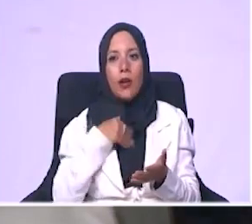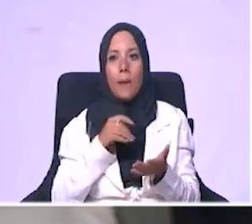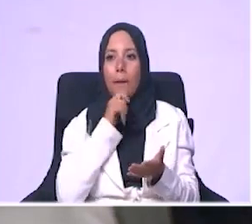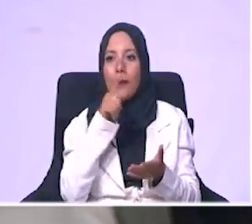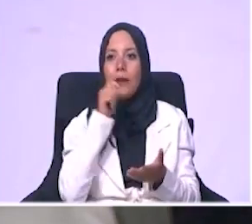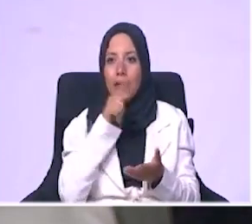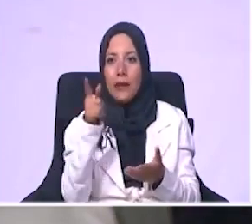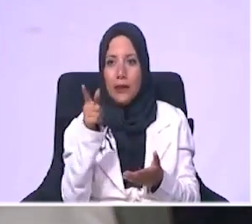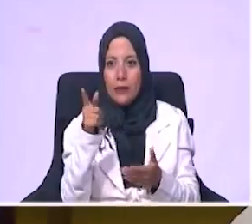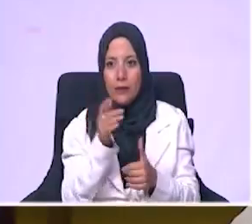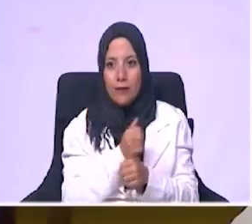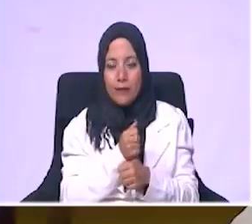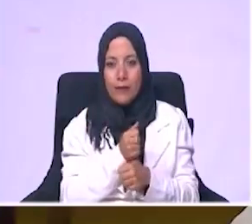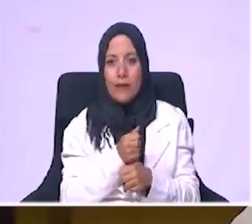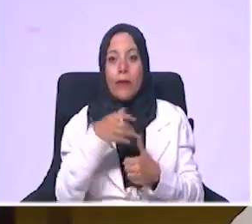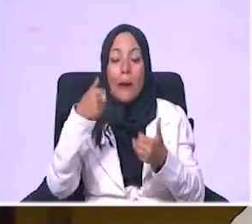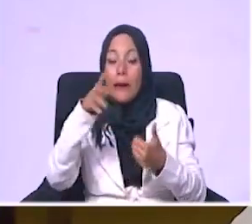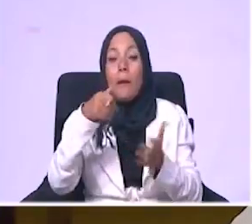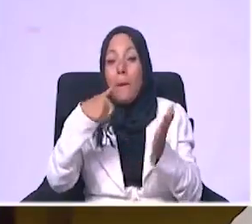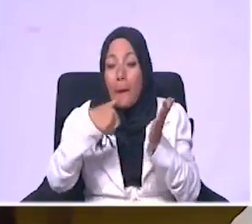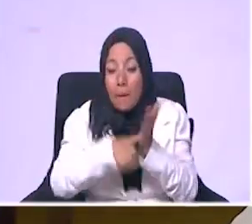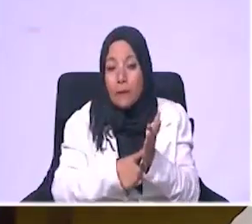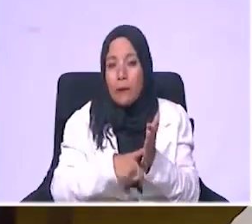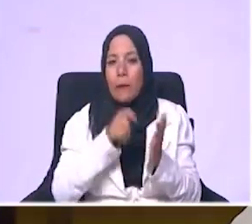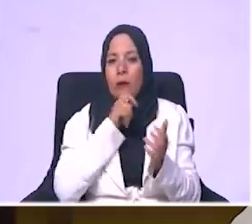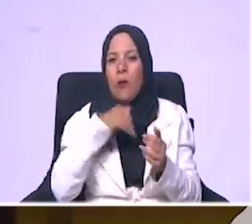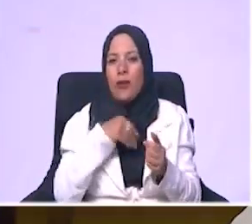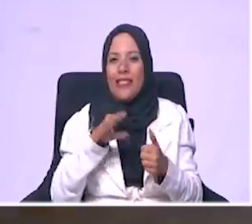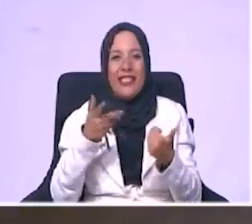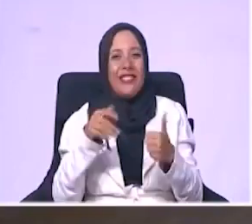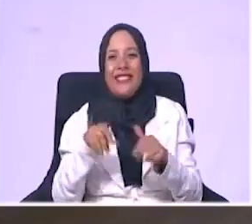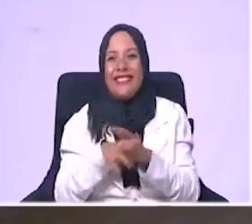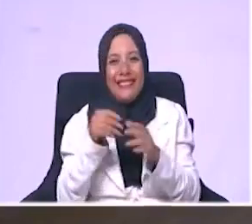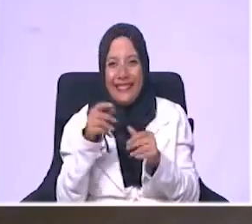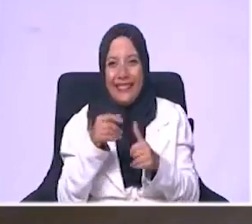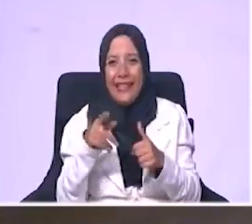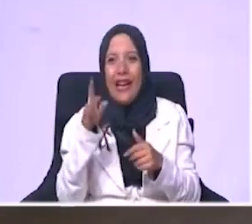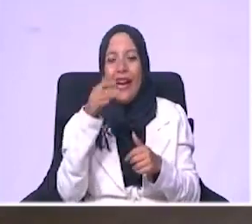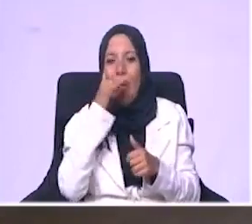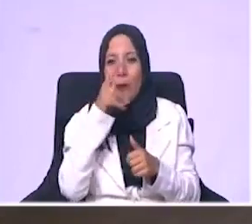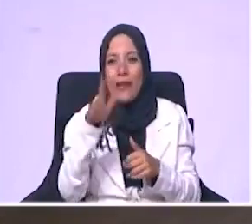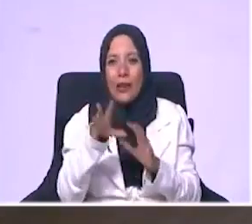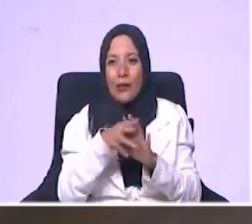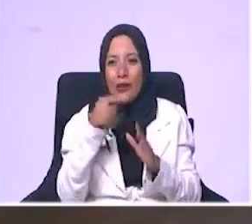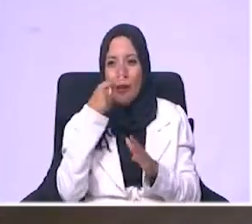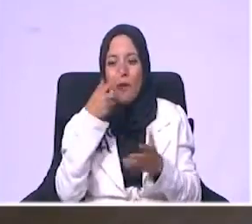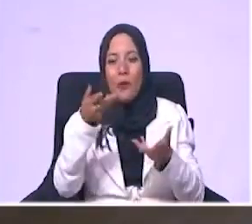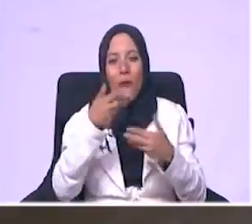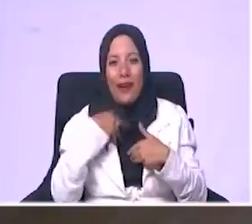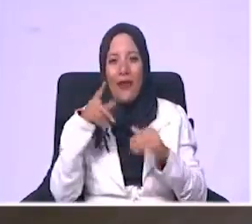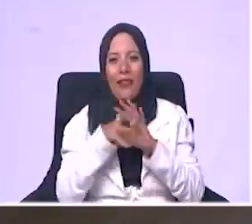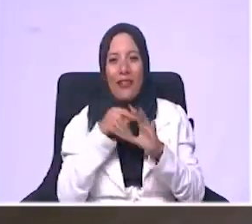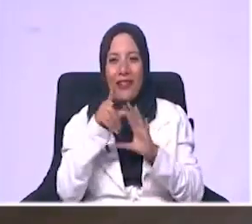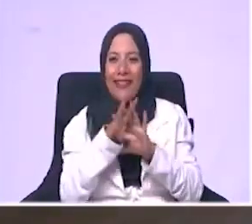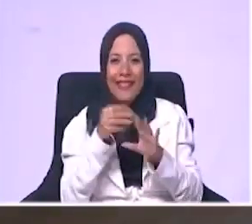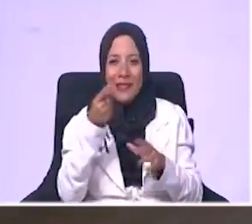ثقه للعروسه يعني ايه البصمه اللي انت بتعمليها بقى عشان تدي الثقه للعروسه هي العروسه تقول بس انا عروسه عملت معك